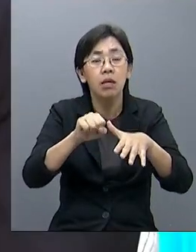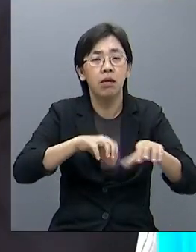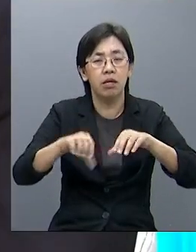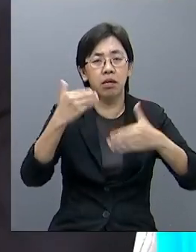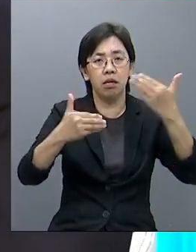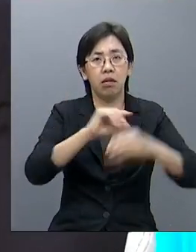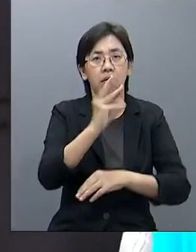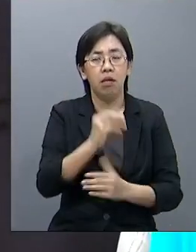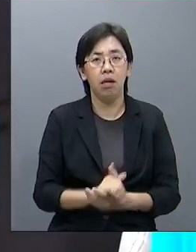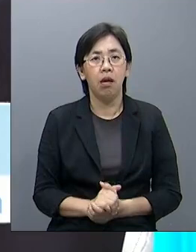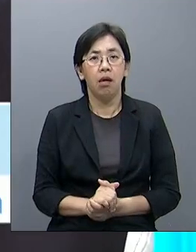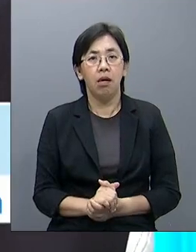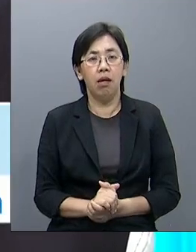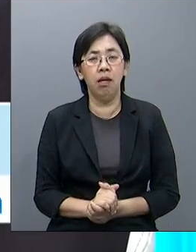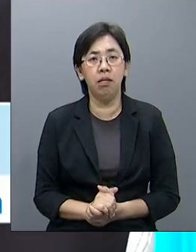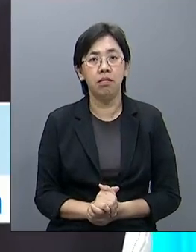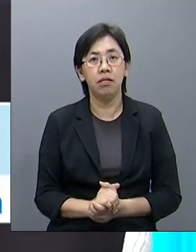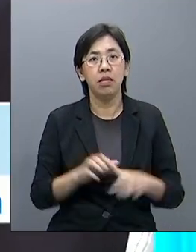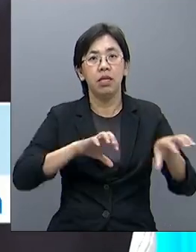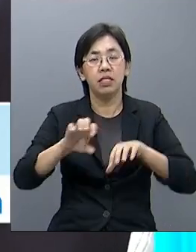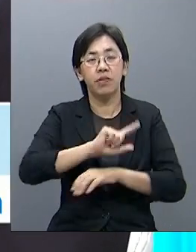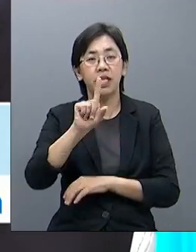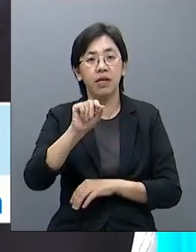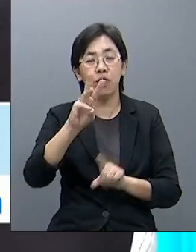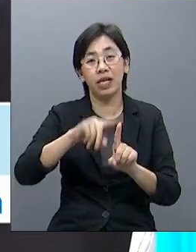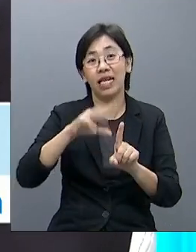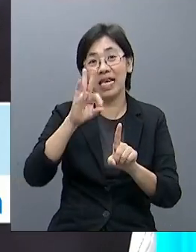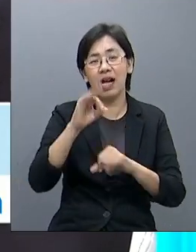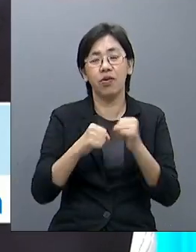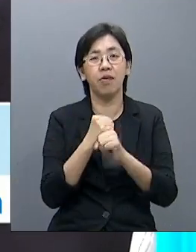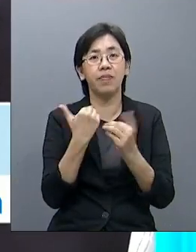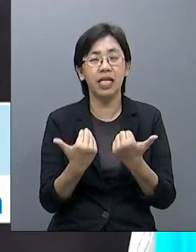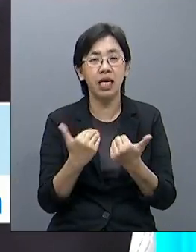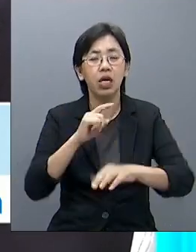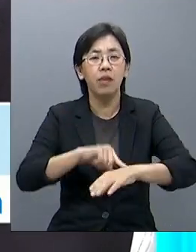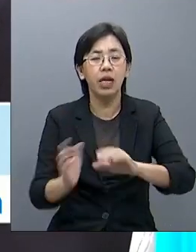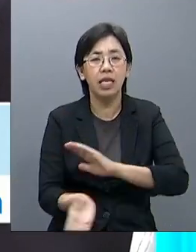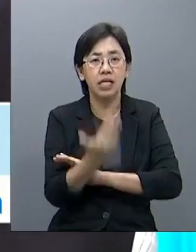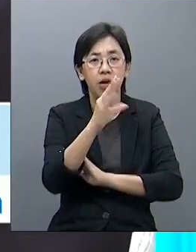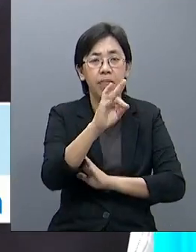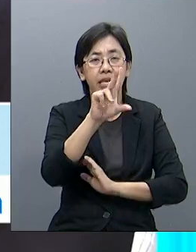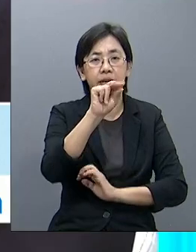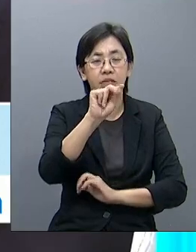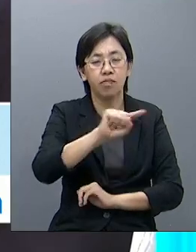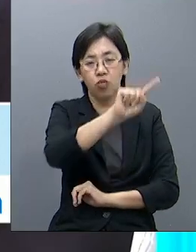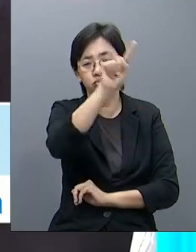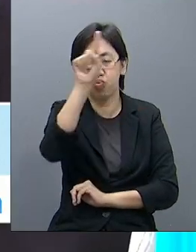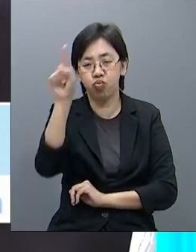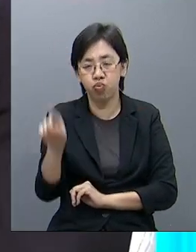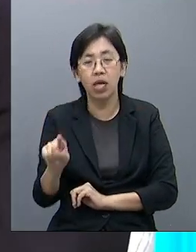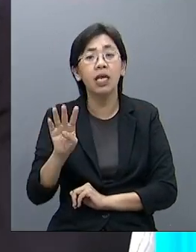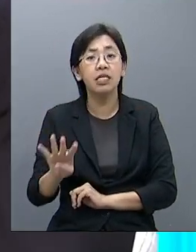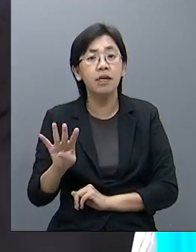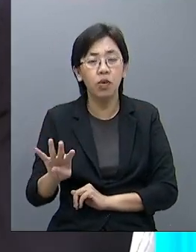อะไรงานของเรานจะจดขึ้นเมื่อวันที่ 26 กันยายนครับตั้งแต่ 8 โมงครึ่งจนถึง 4 โงเย็นะครัท